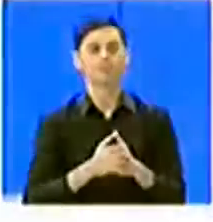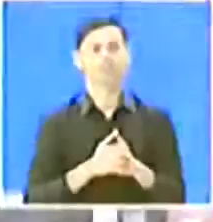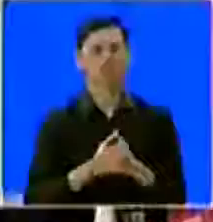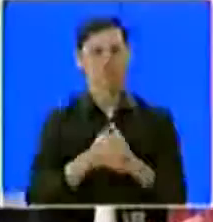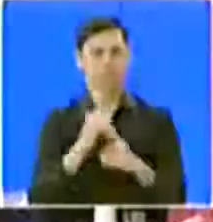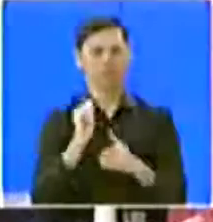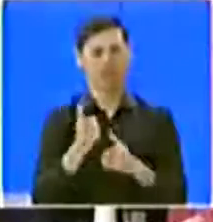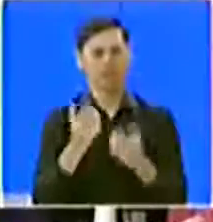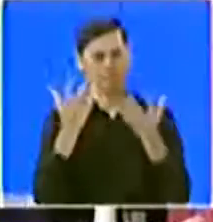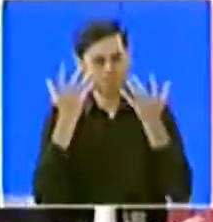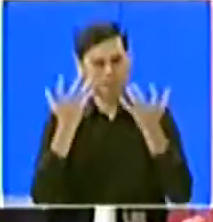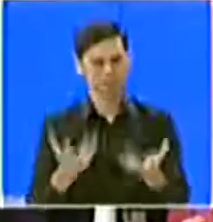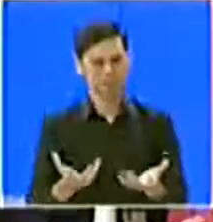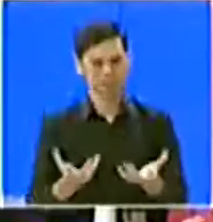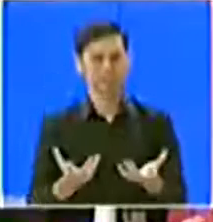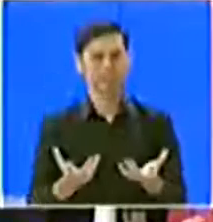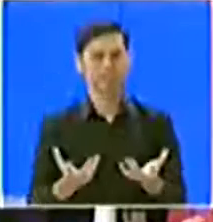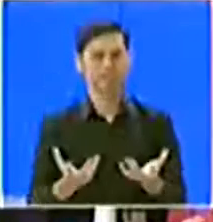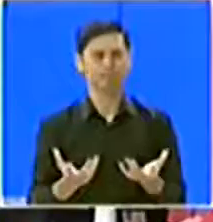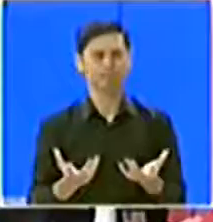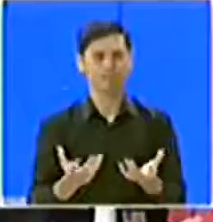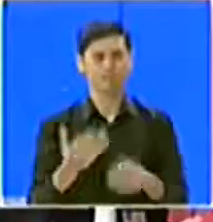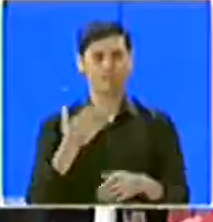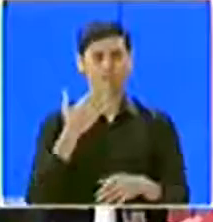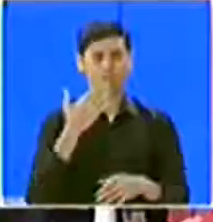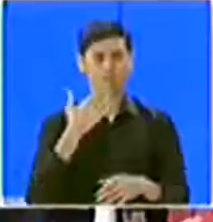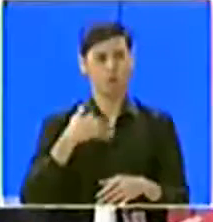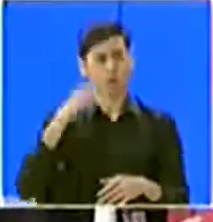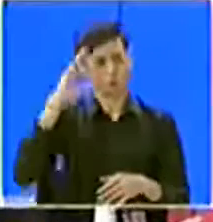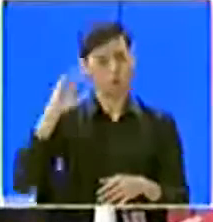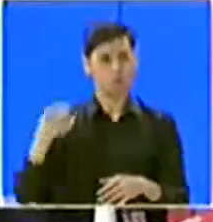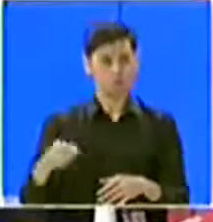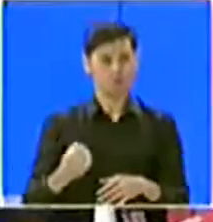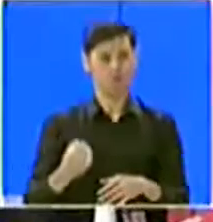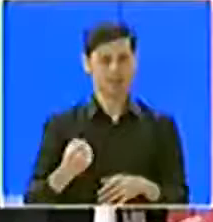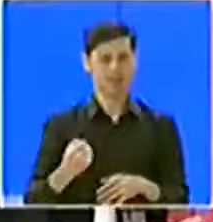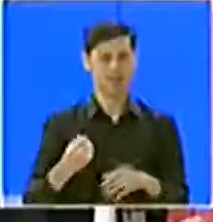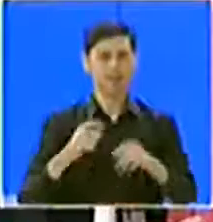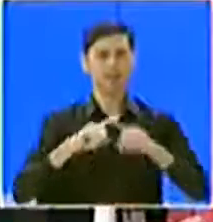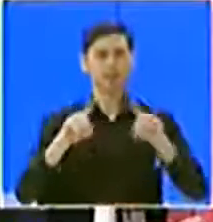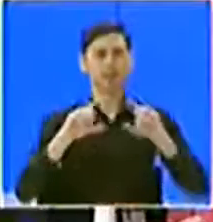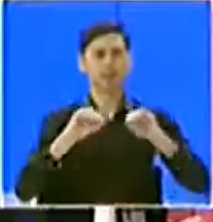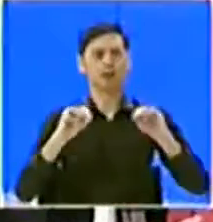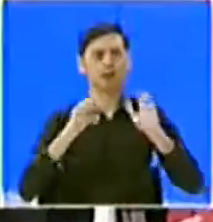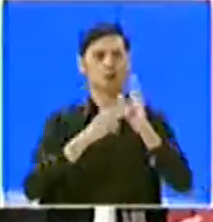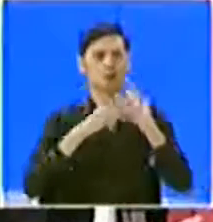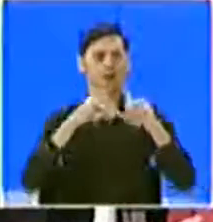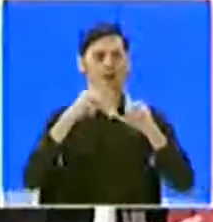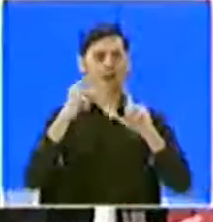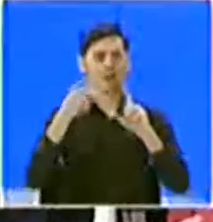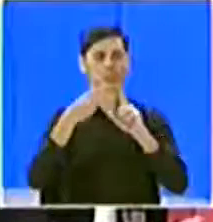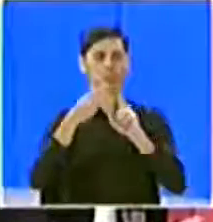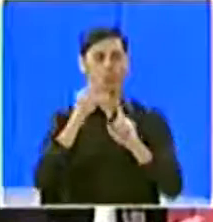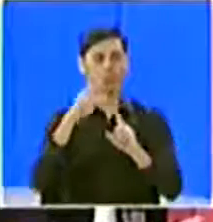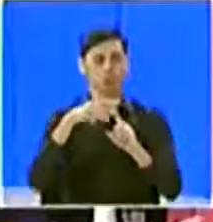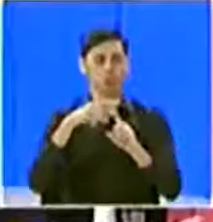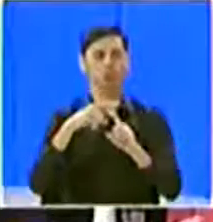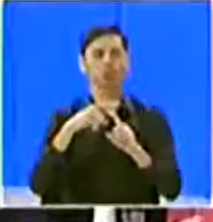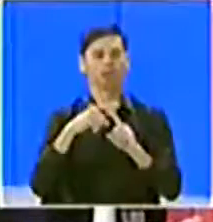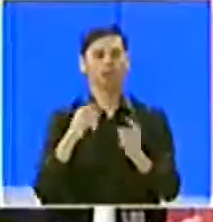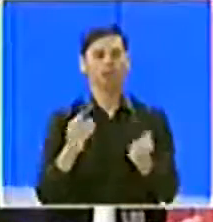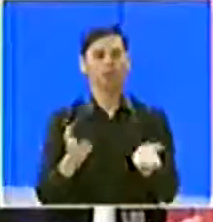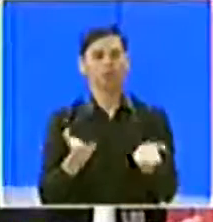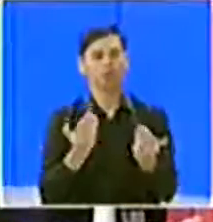Keberatan masih punya suami, Bu? Punya. Punya ya? Iya. Bapaknya kerjanya apa? Marbot paling bangunan. Kalau